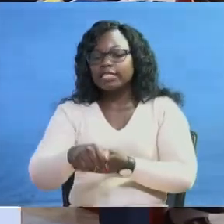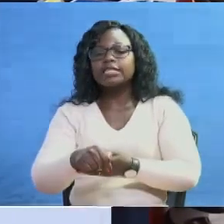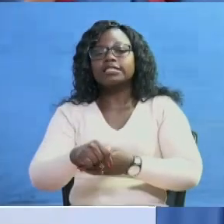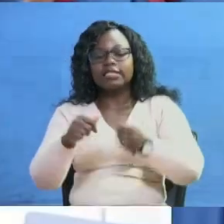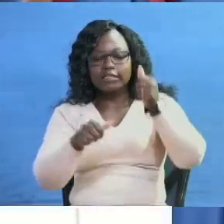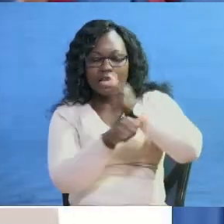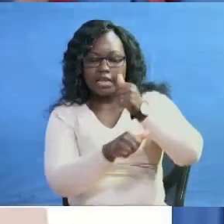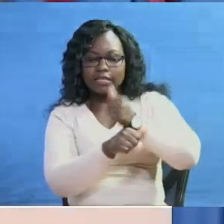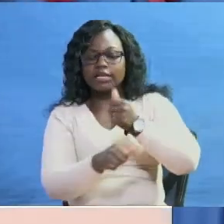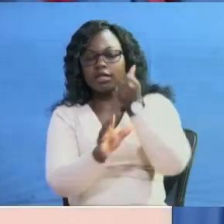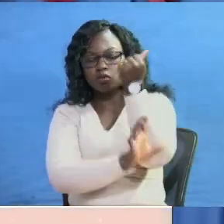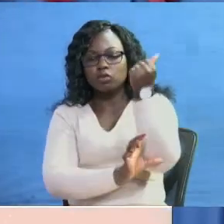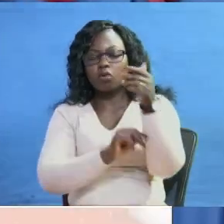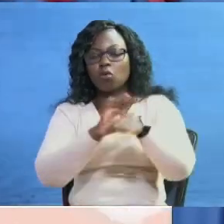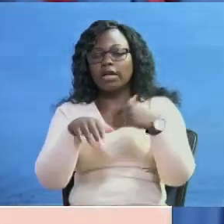nzima.